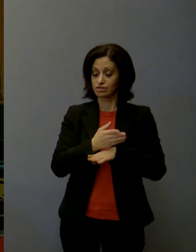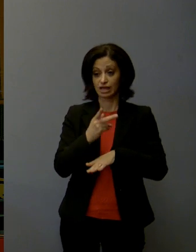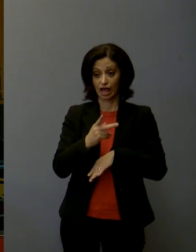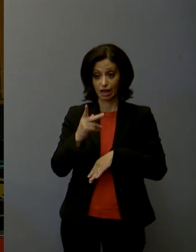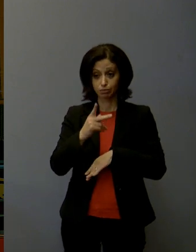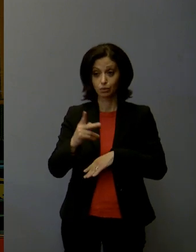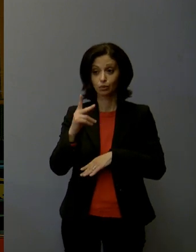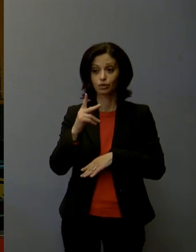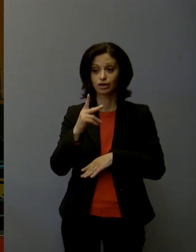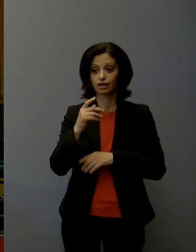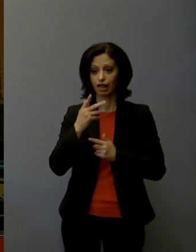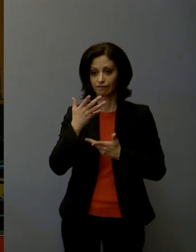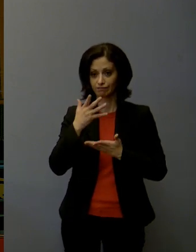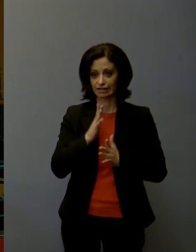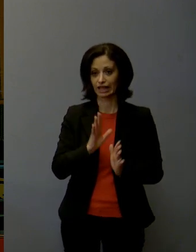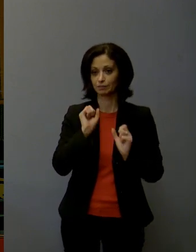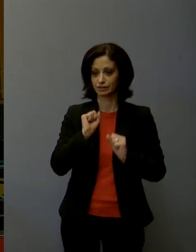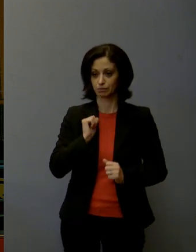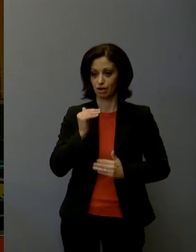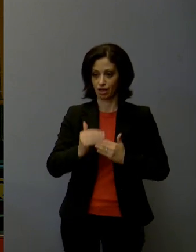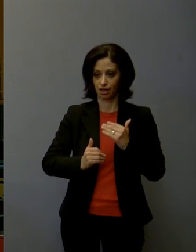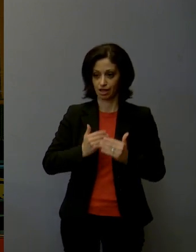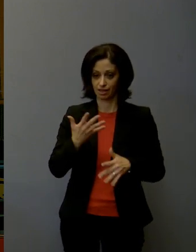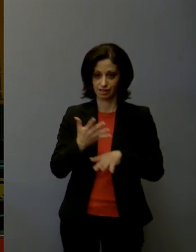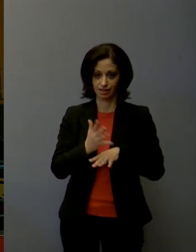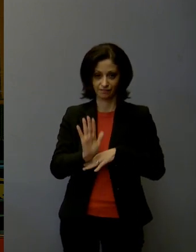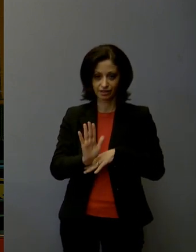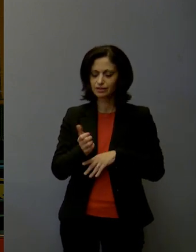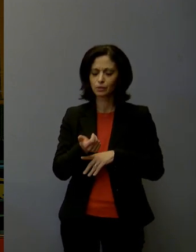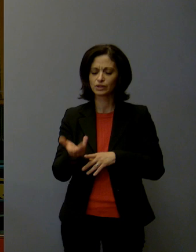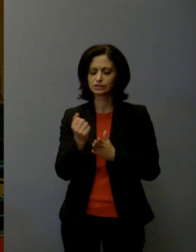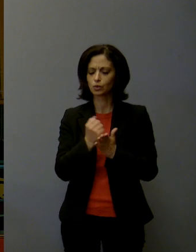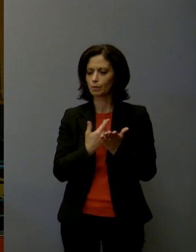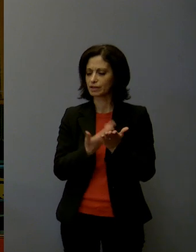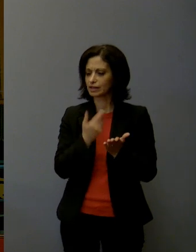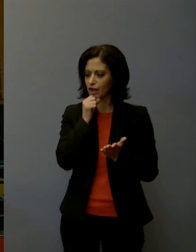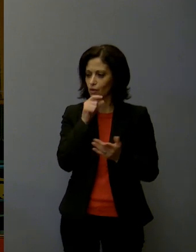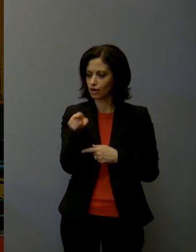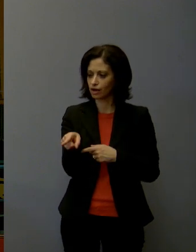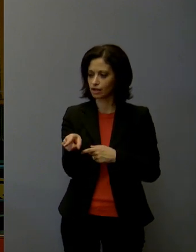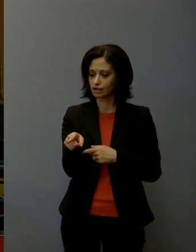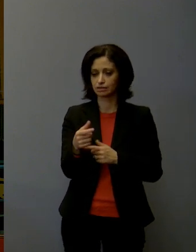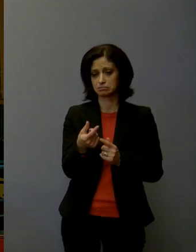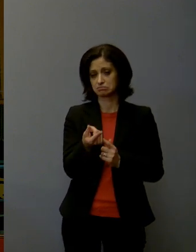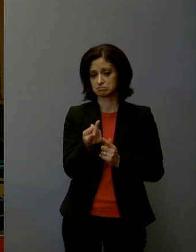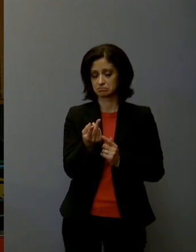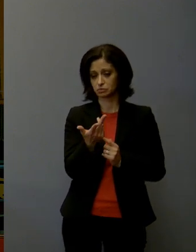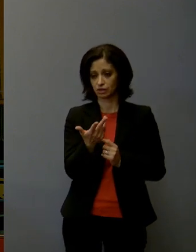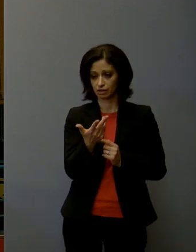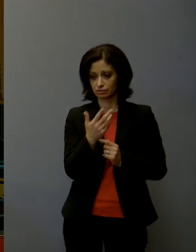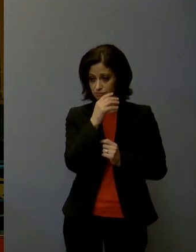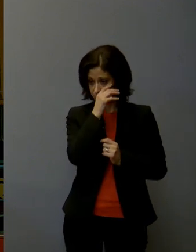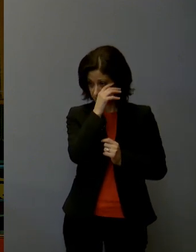ce la fa a terminare i suoi interventi quanti documenti le mancano un paio